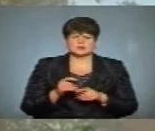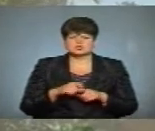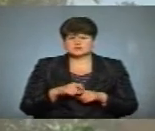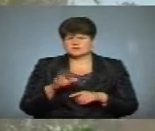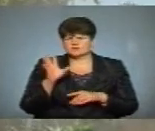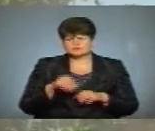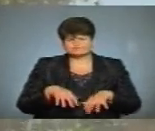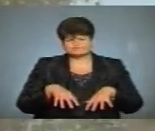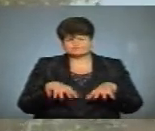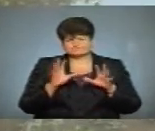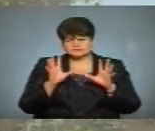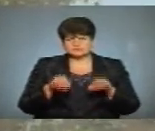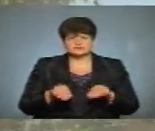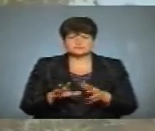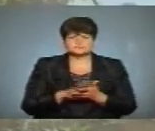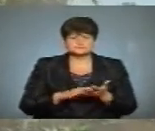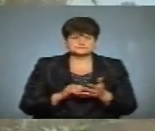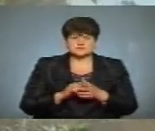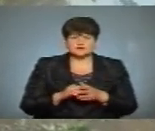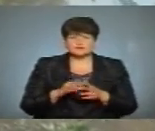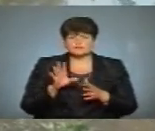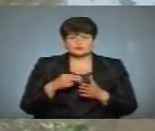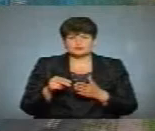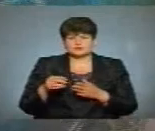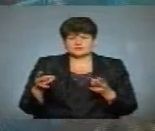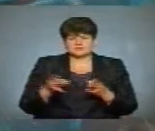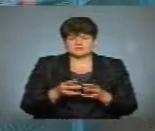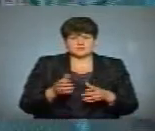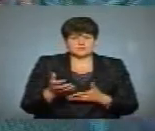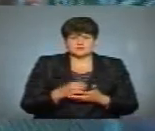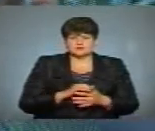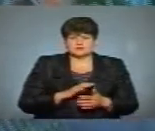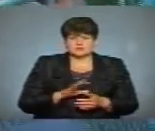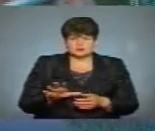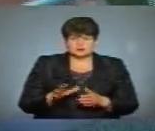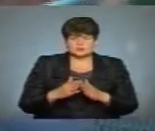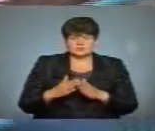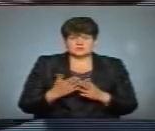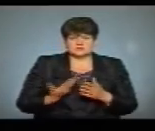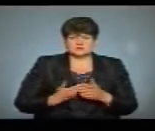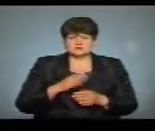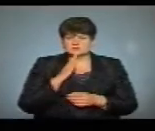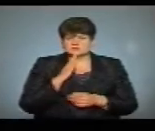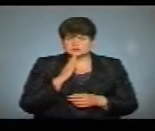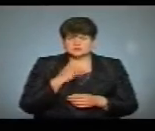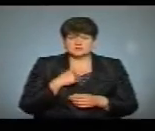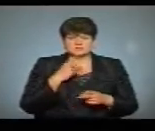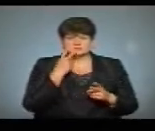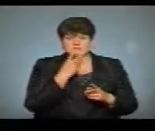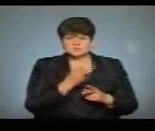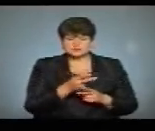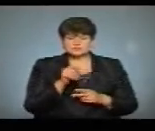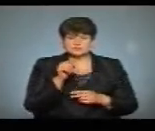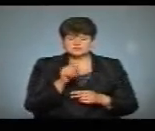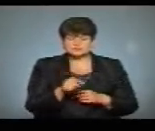затопило. Все купувати доведеться, ніякого врожаю цього року однозначно не буде. По сусідству живе Валентина Вовчак. Я обертаюся, дивлюся, а